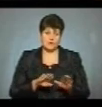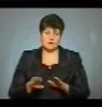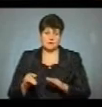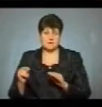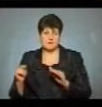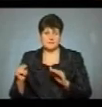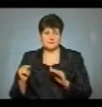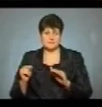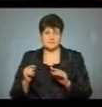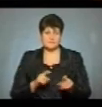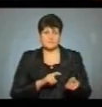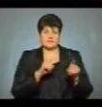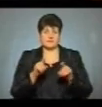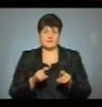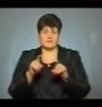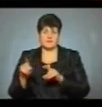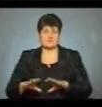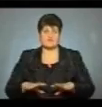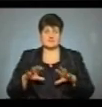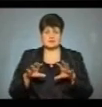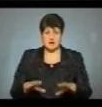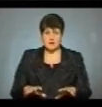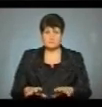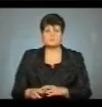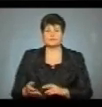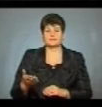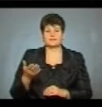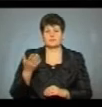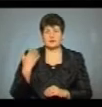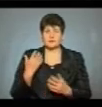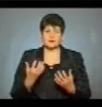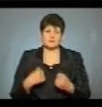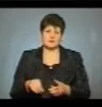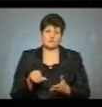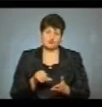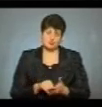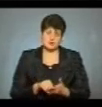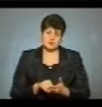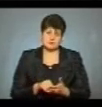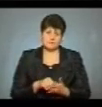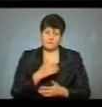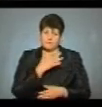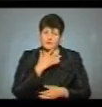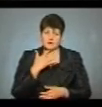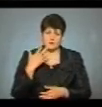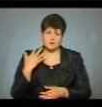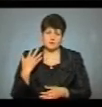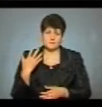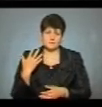емігрував в Австралію. Свого часу брав участь в багатьох